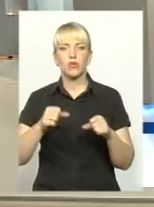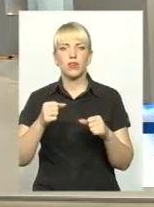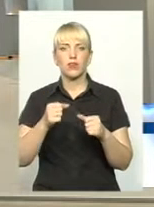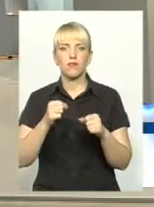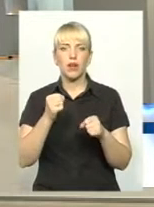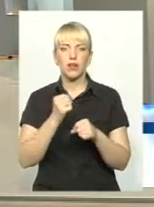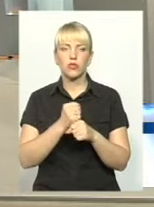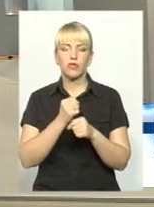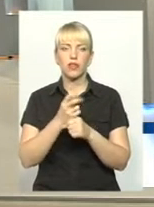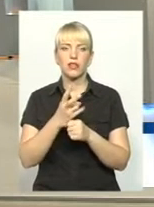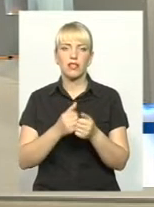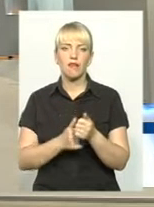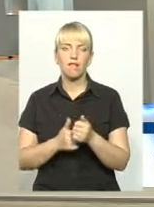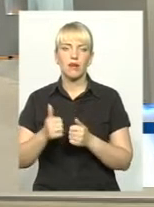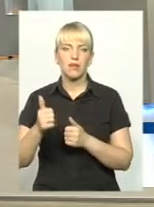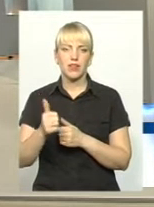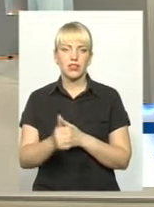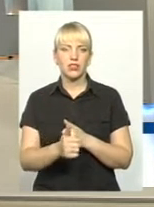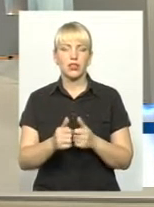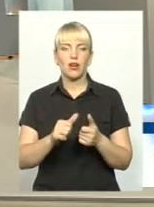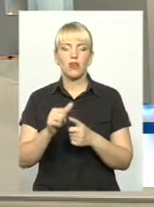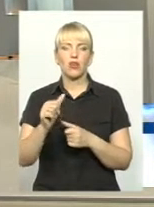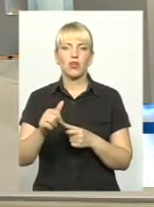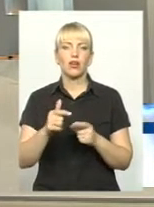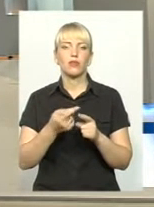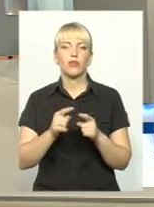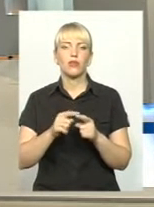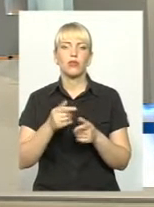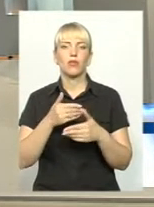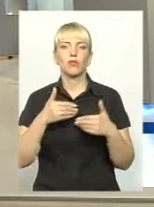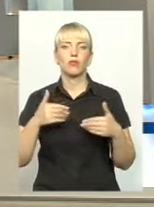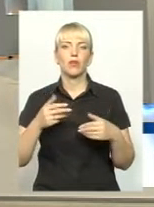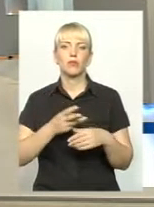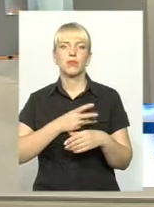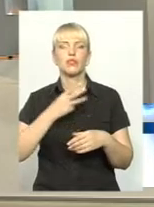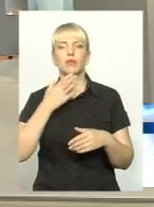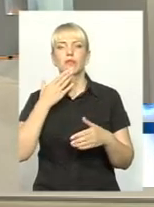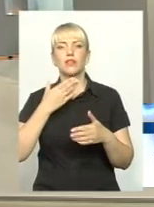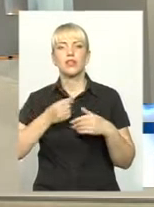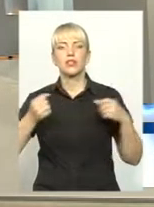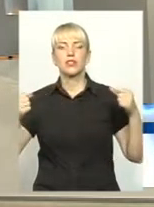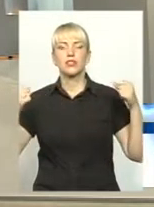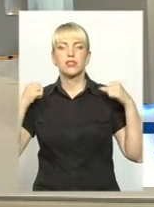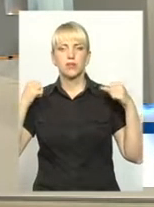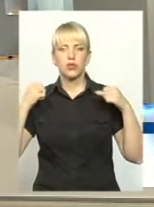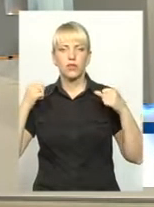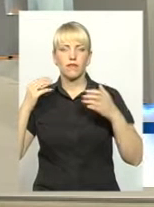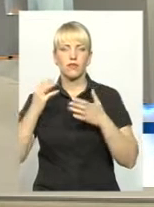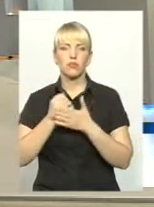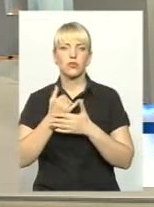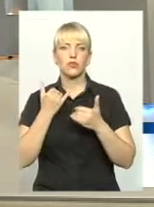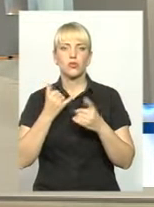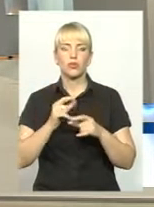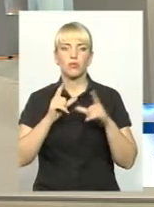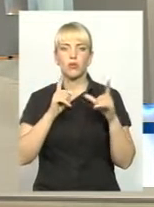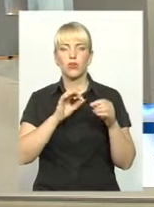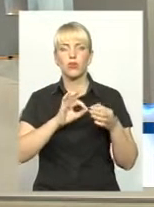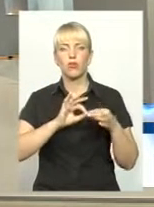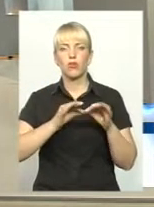випередження. Крім того, ми пишаємося і нашими спортивними здобутками. Сьогодні поїхало на